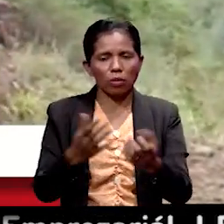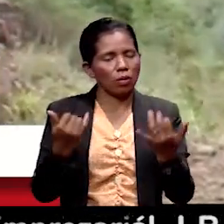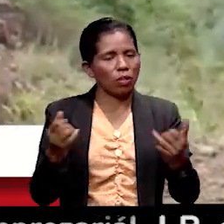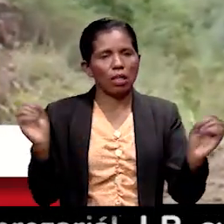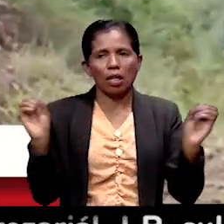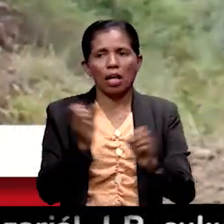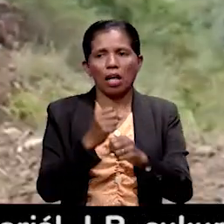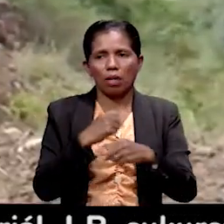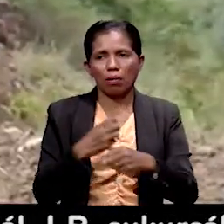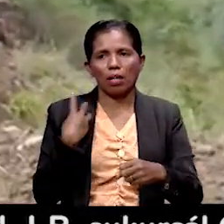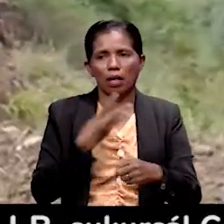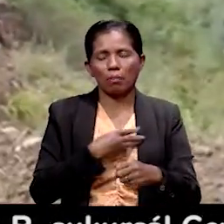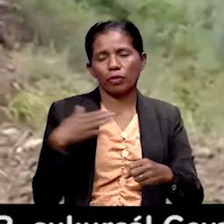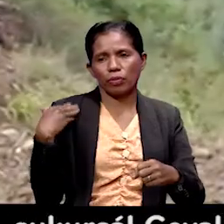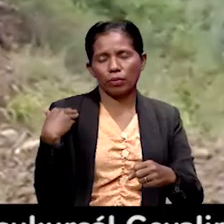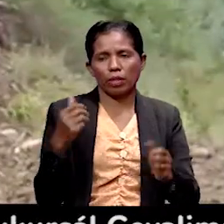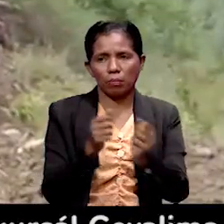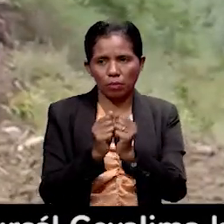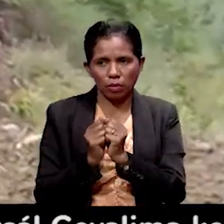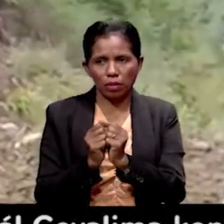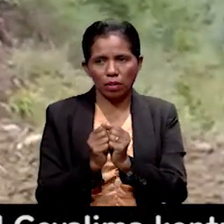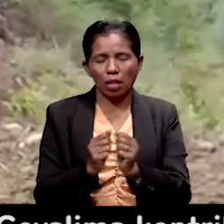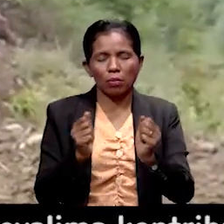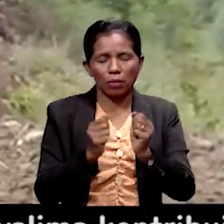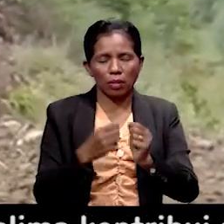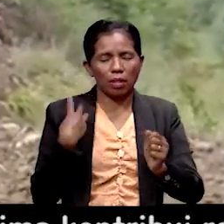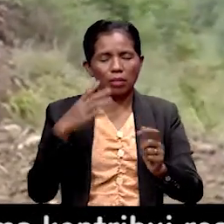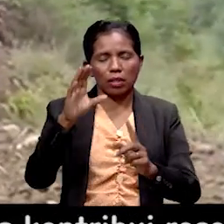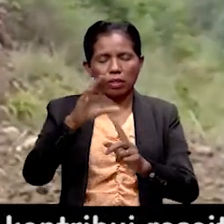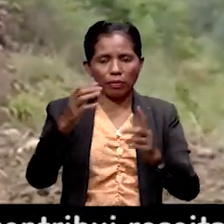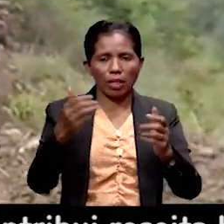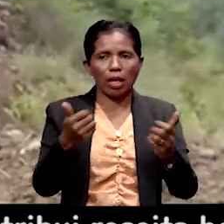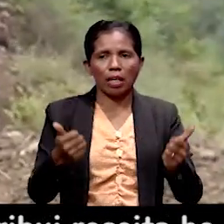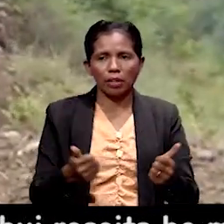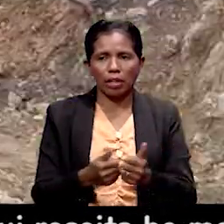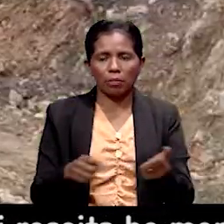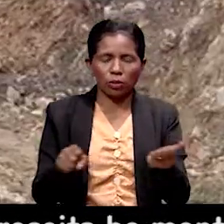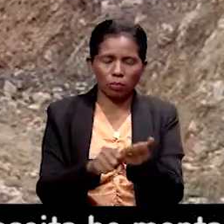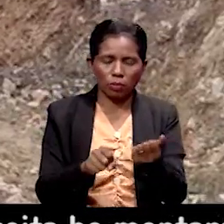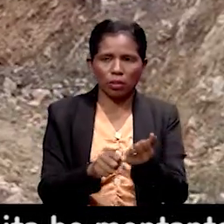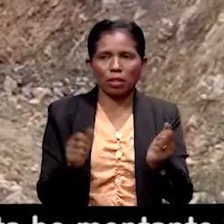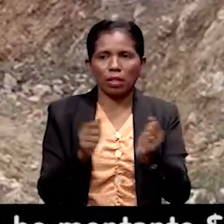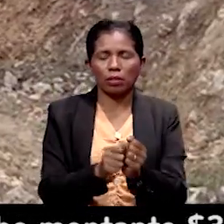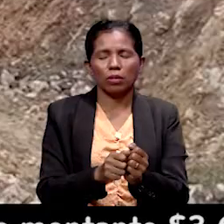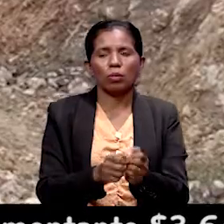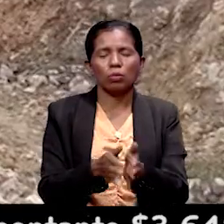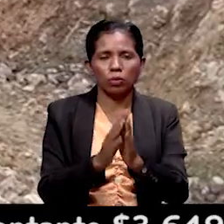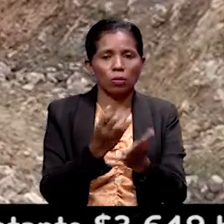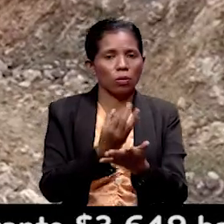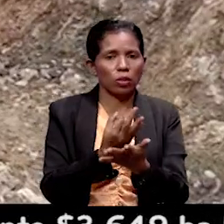ami juventude hamutu. Ia hamutu ko amin sefe aldea, ia amin halu kontribusaun, amin suporta o sefe aldea, halu kontribusaun,